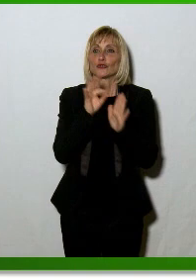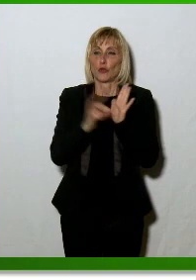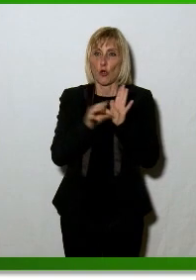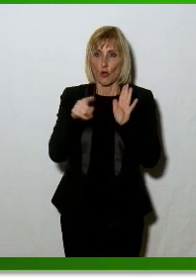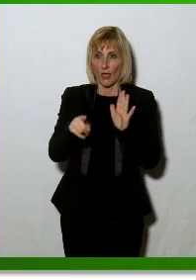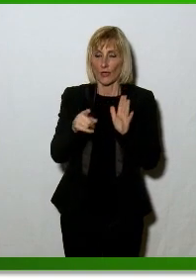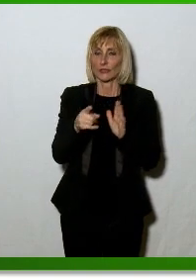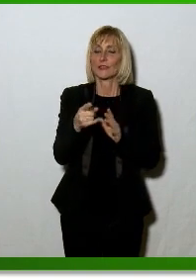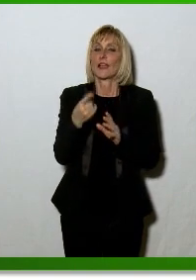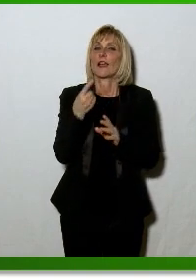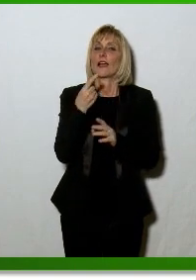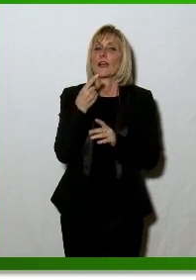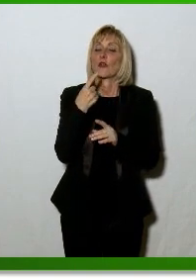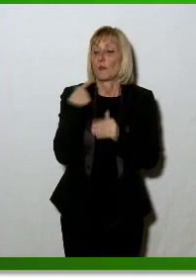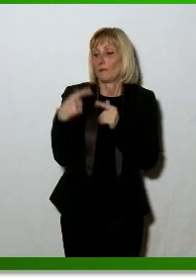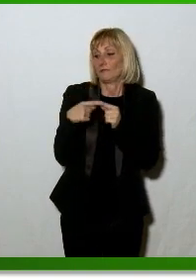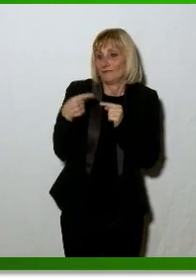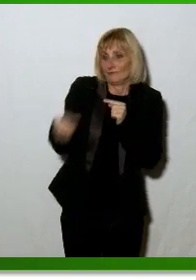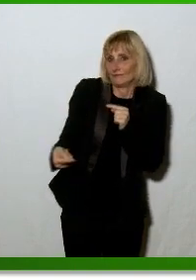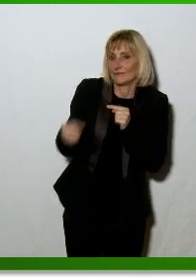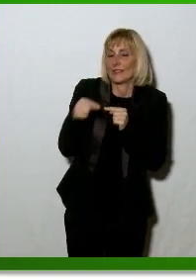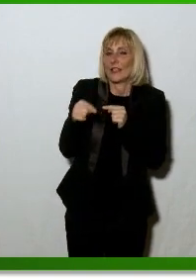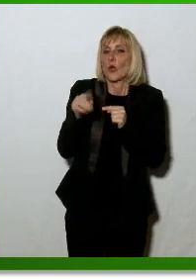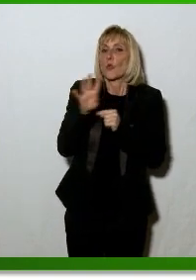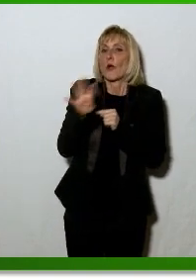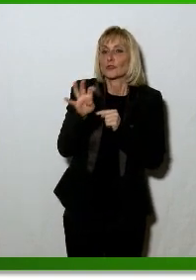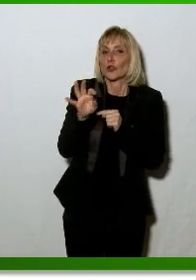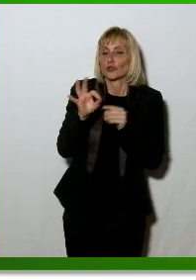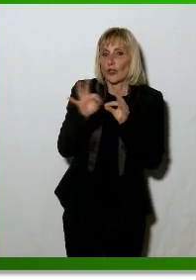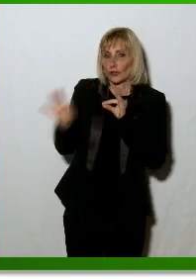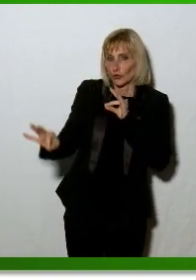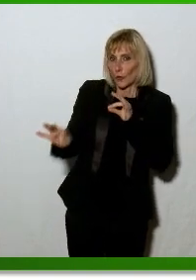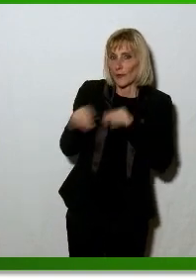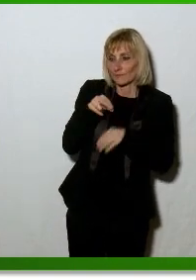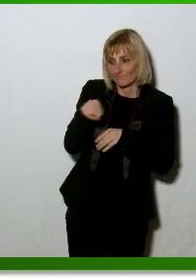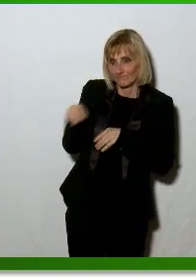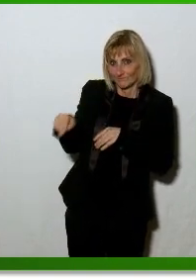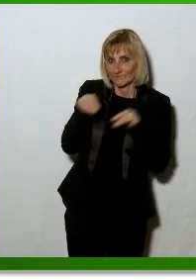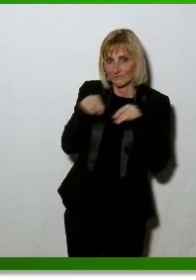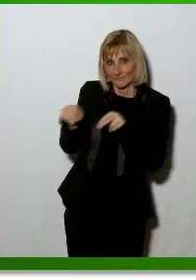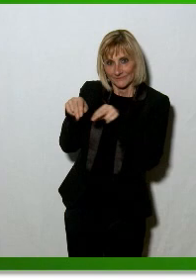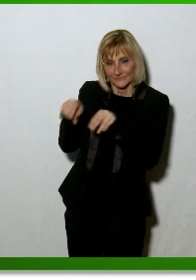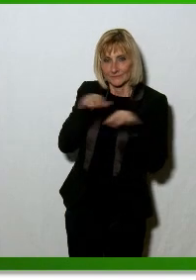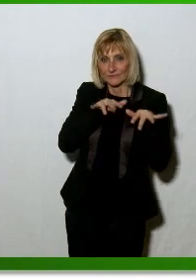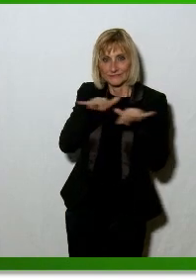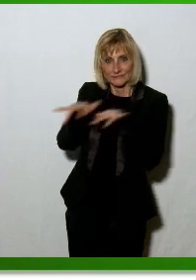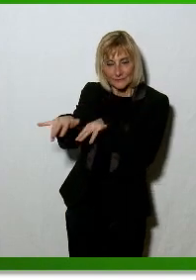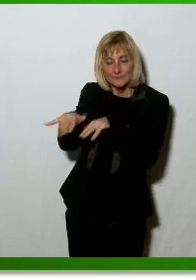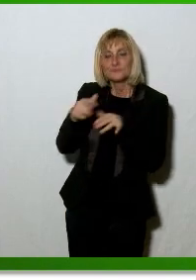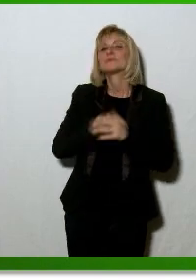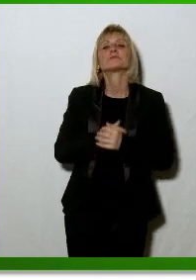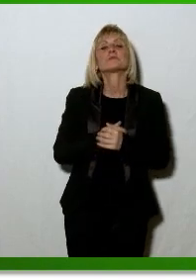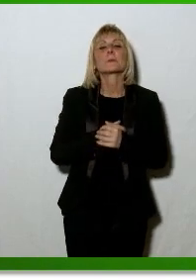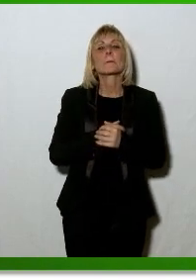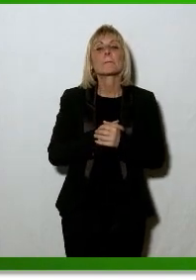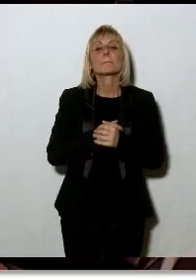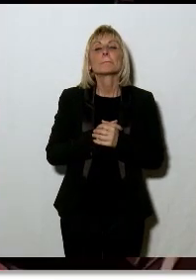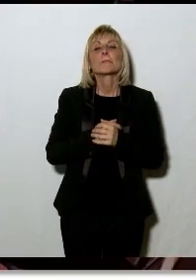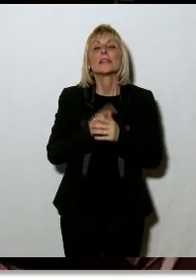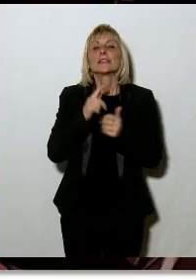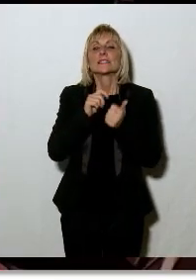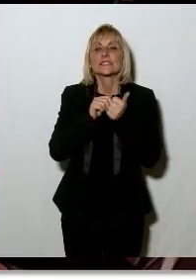stabilimento tettuccio che si trova qui vicino a 400 m quindi ci andremo tutti a piedi che fa bene sennò appunto Il oltre allo